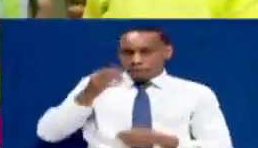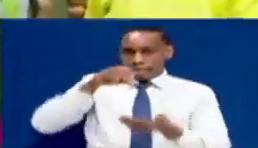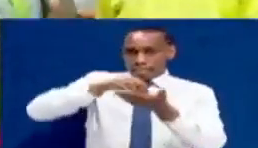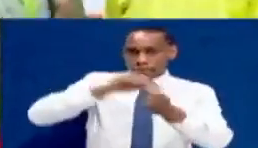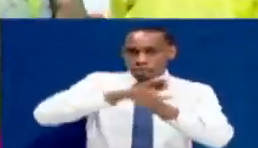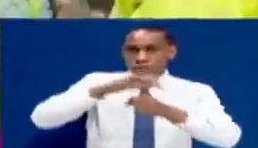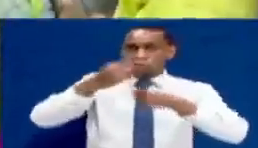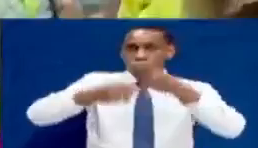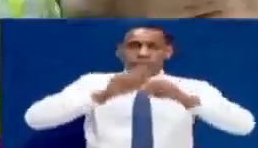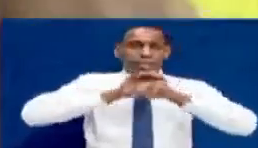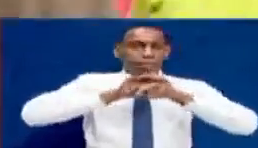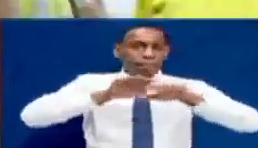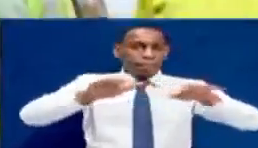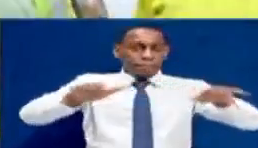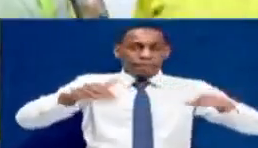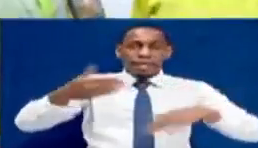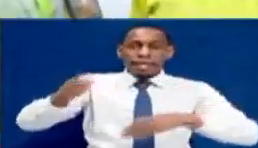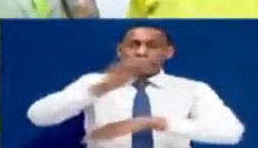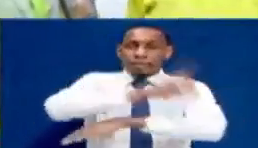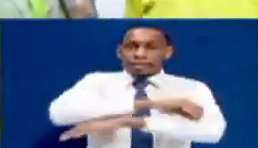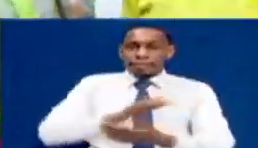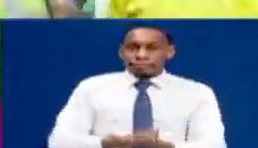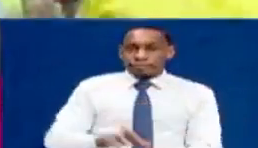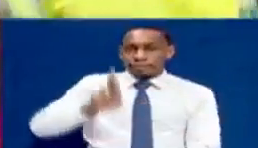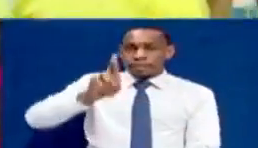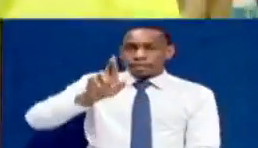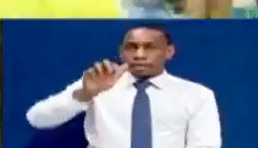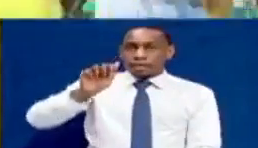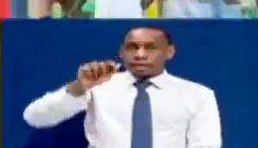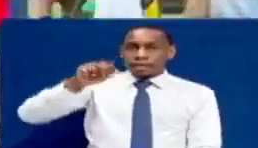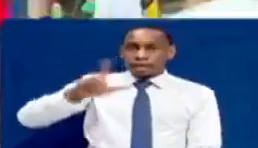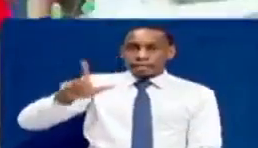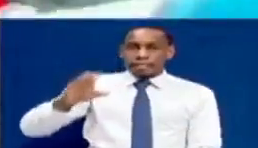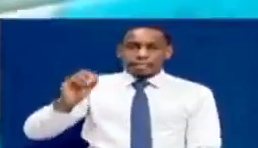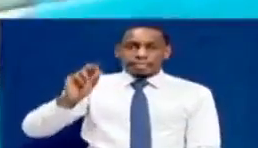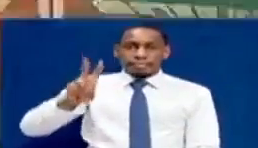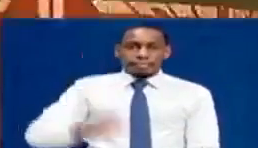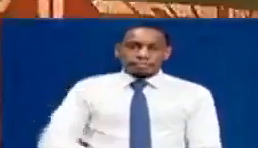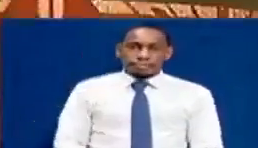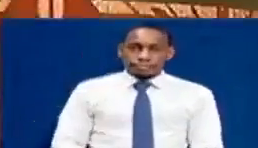visa vya corona vinazidi kuongezeka kila kuchao. Rachel Mwigai, Runinga Citizen, Nairobi.